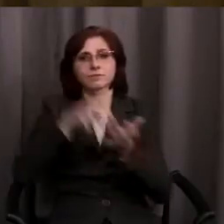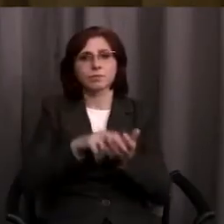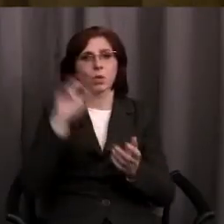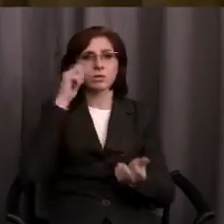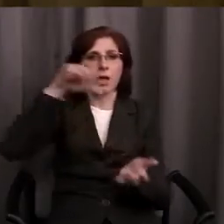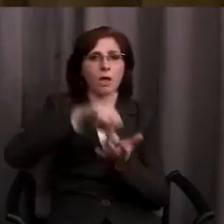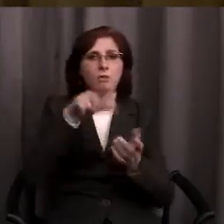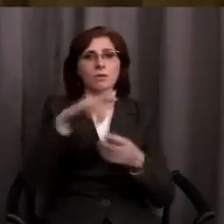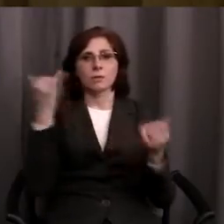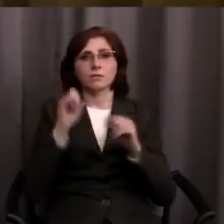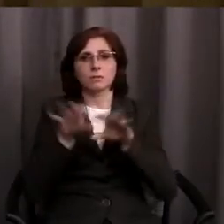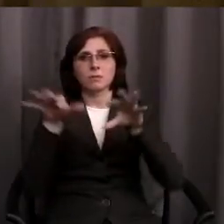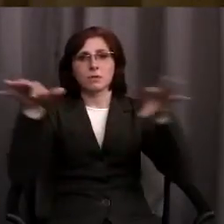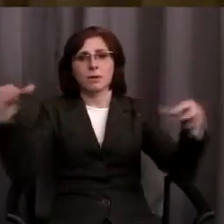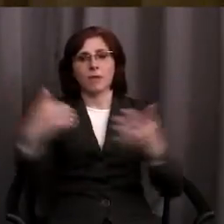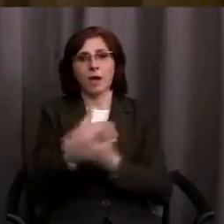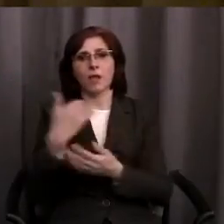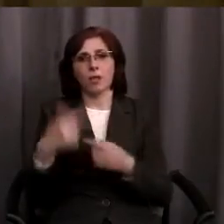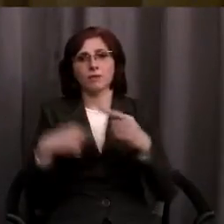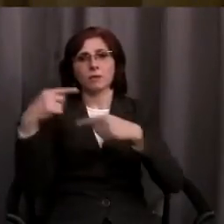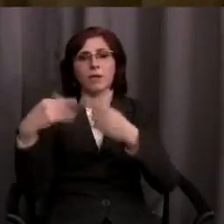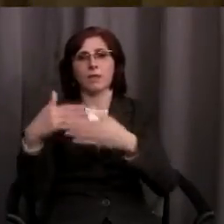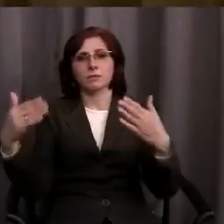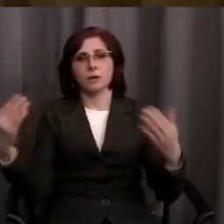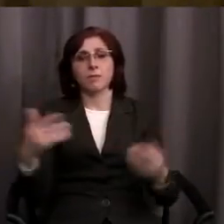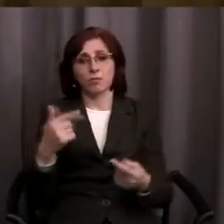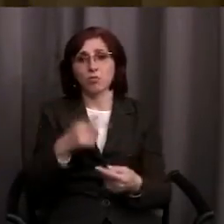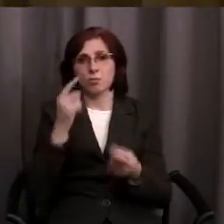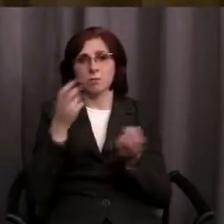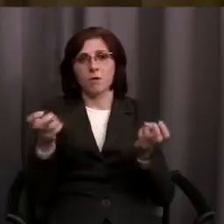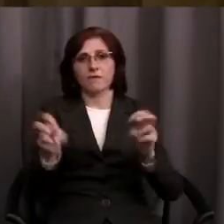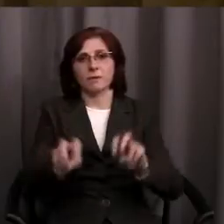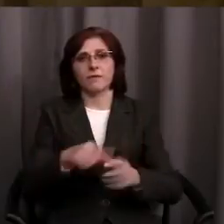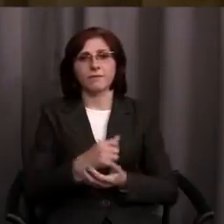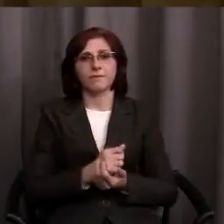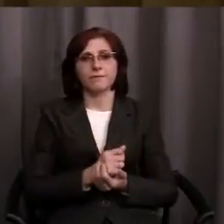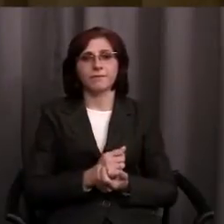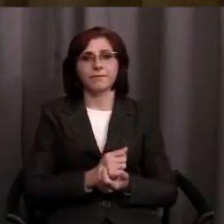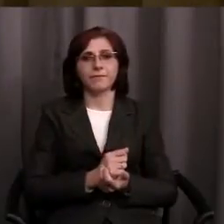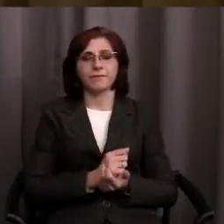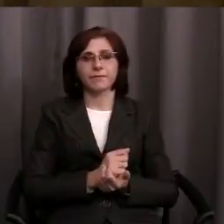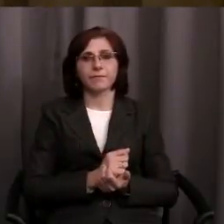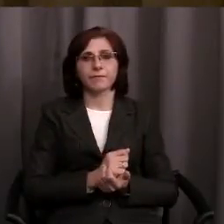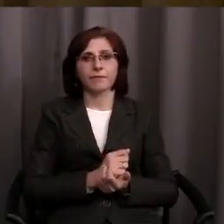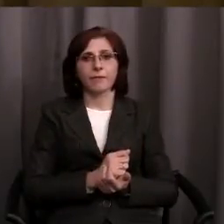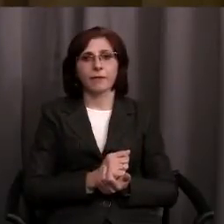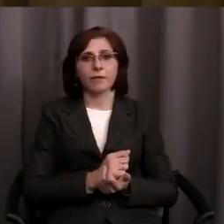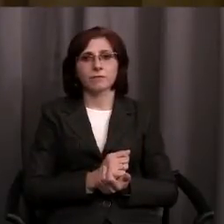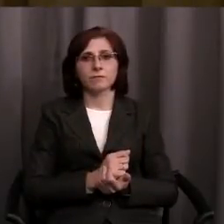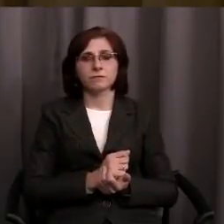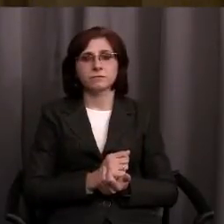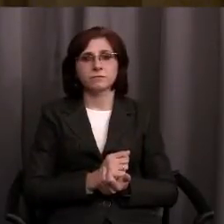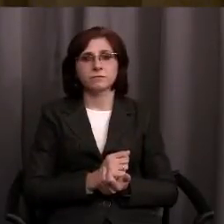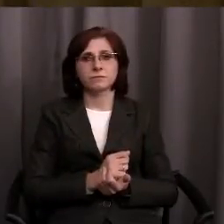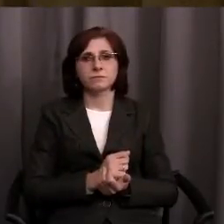będą promieniowały dalej na kolejne musi tak powstać. I tutaj